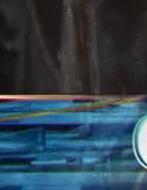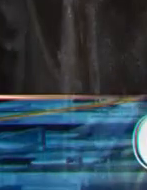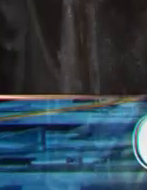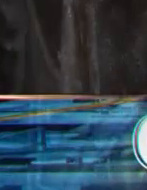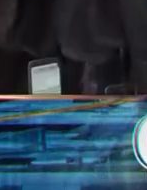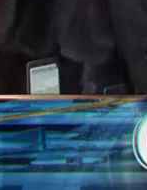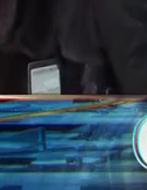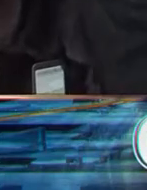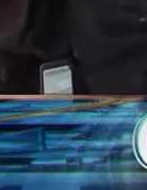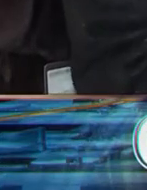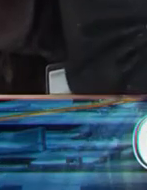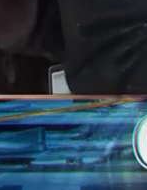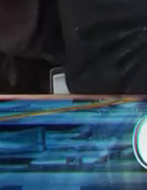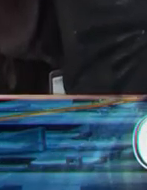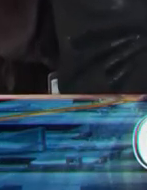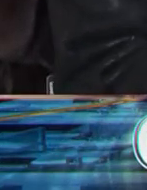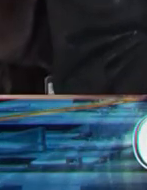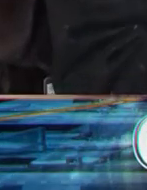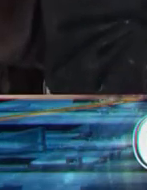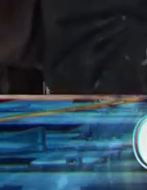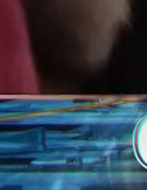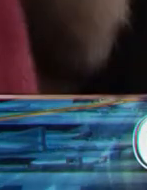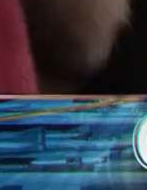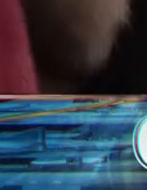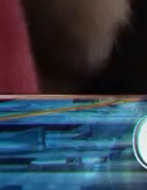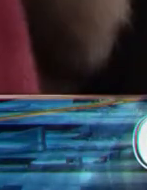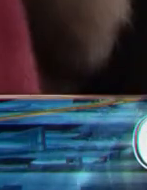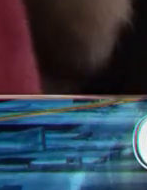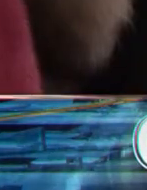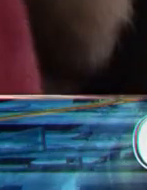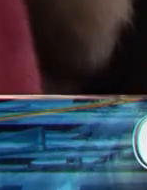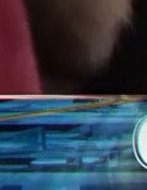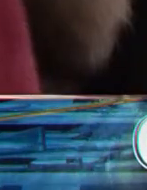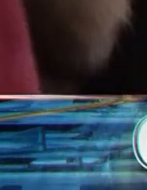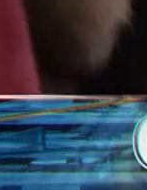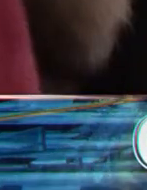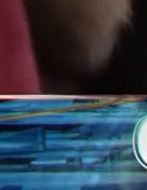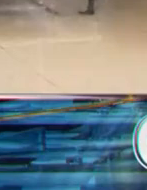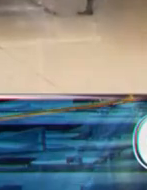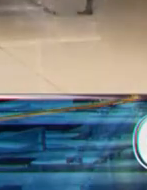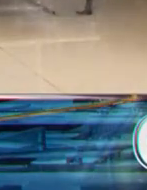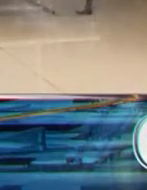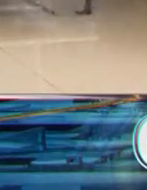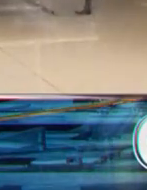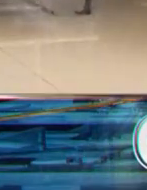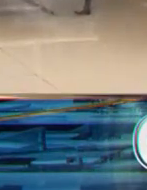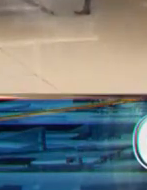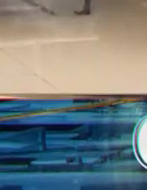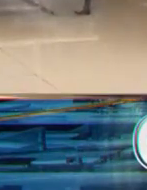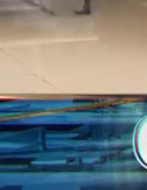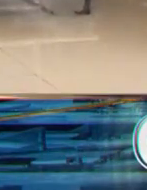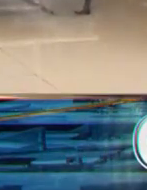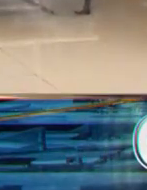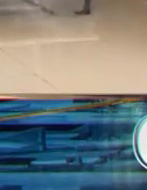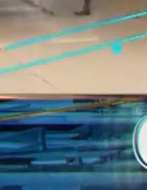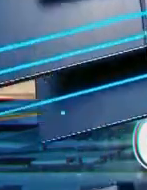Подходи, налетай. В Талдыкургане открылась ярмарка меховых изделий. Богатый ассортимент и выгодные скидки несказанно порадовали жителей